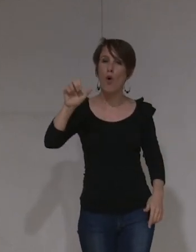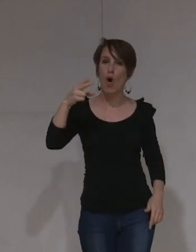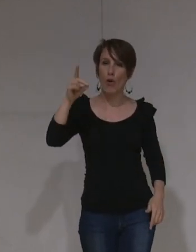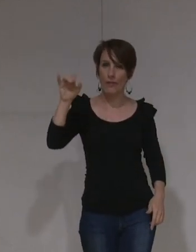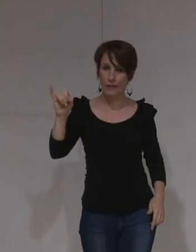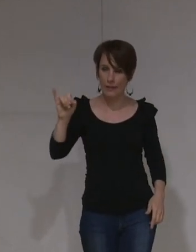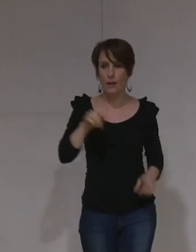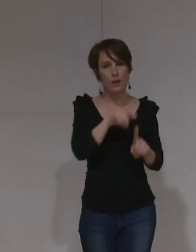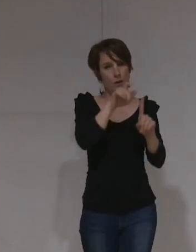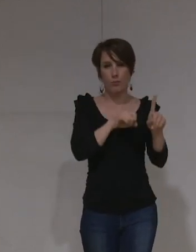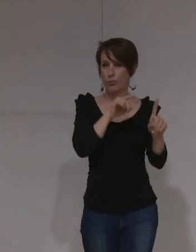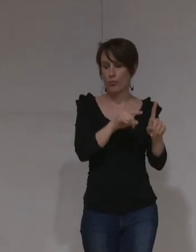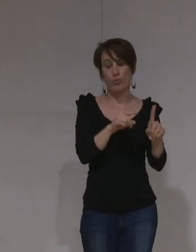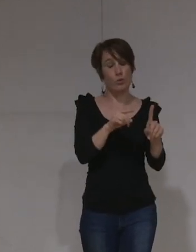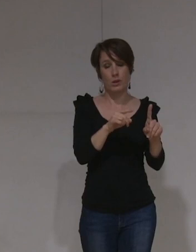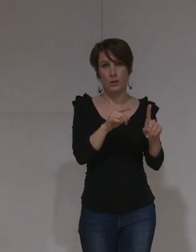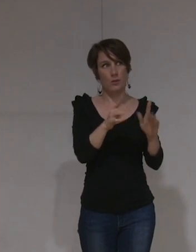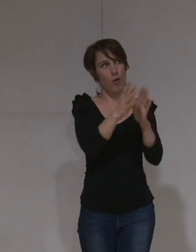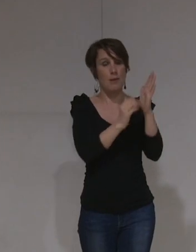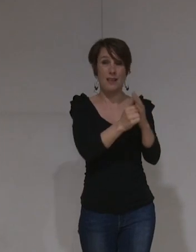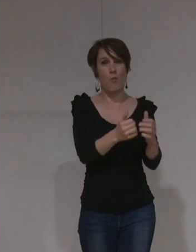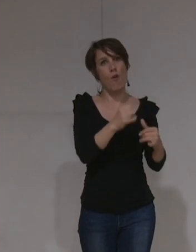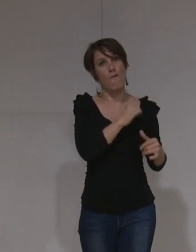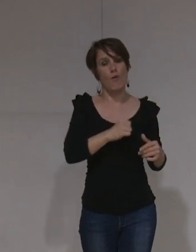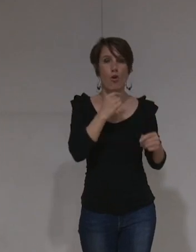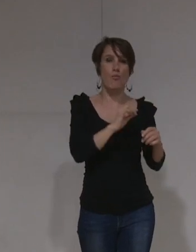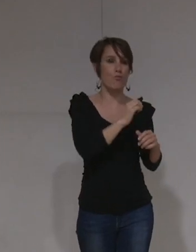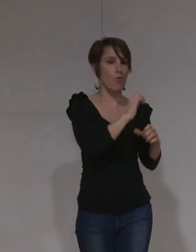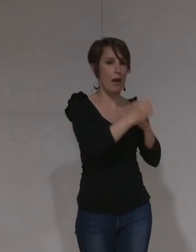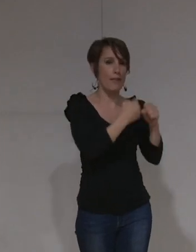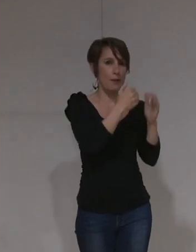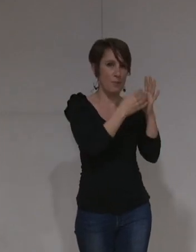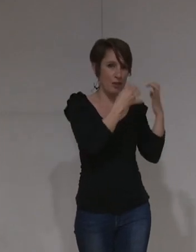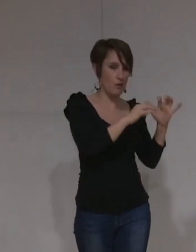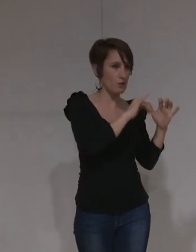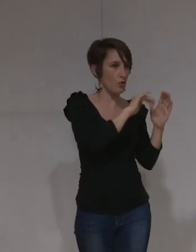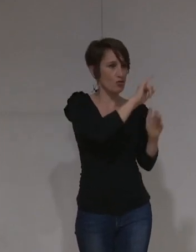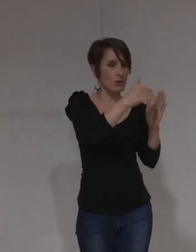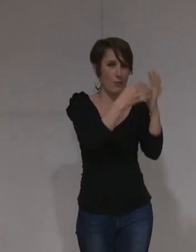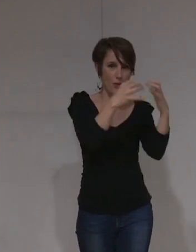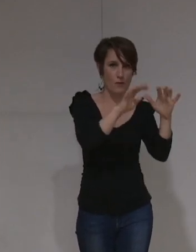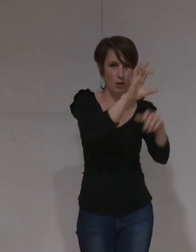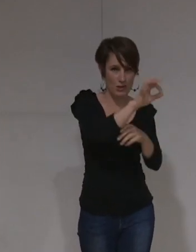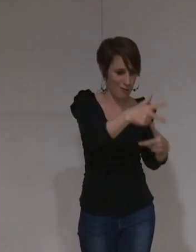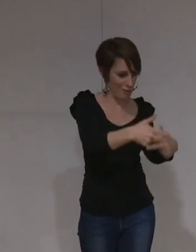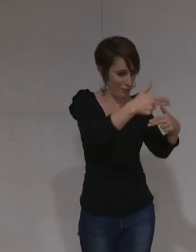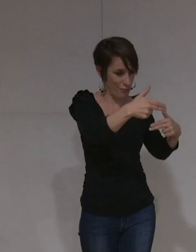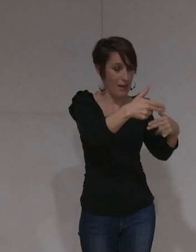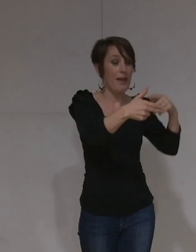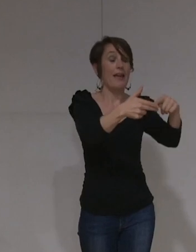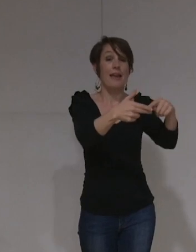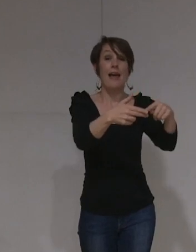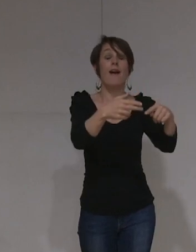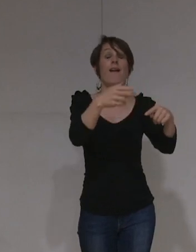un artiste marquant de la première moitié du 20e siècle de l'art italien et vous avez véritablement avec Mario Merz finalement ce qui